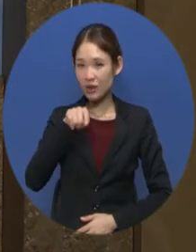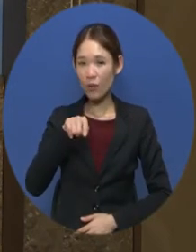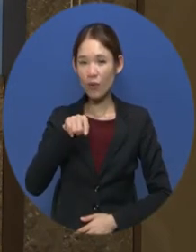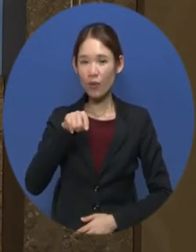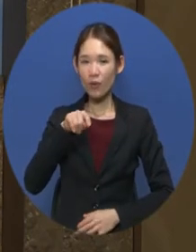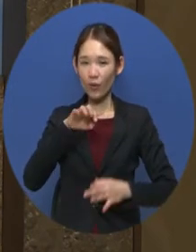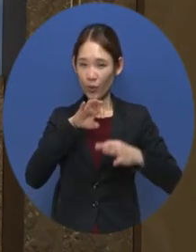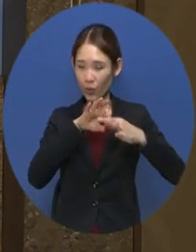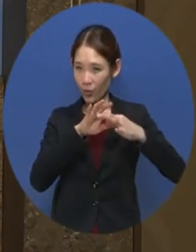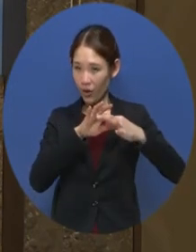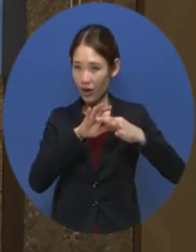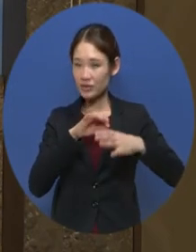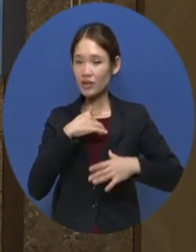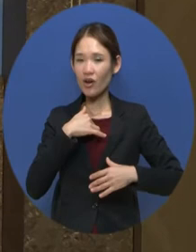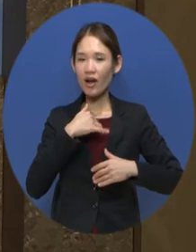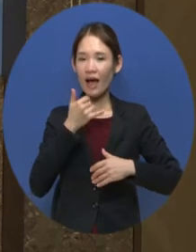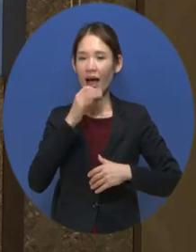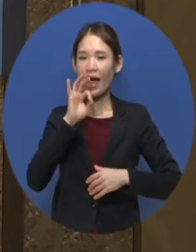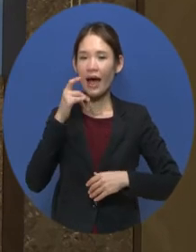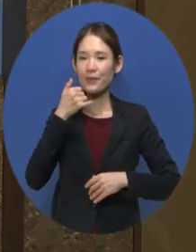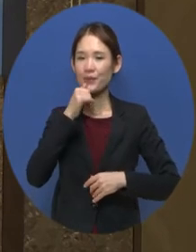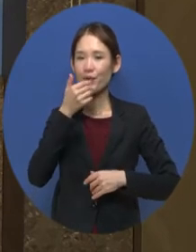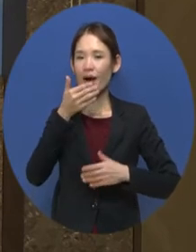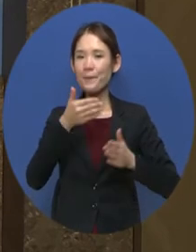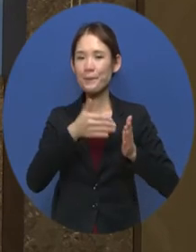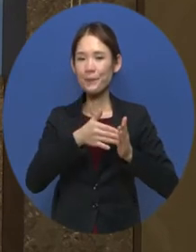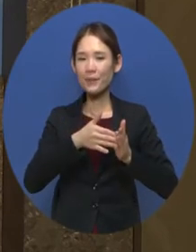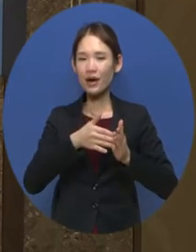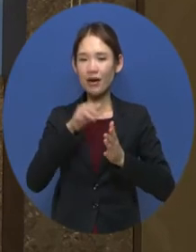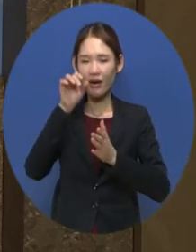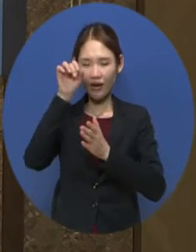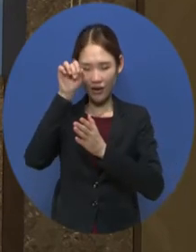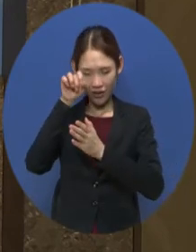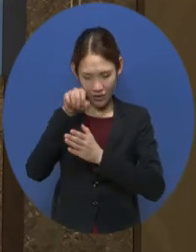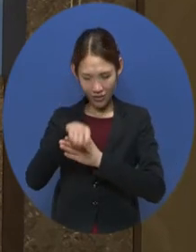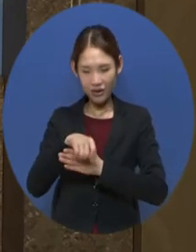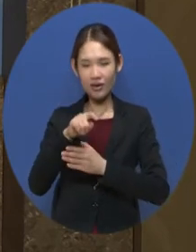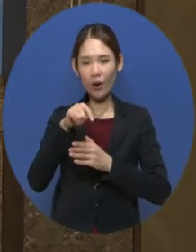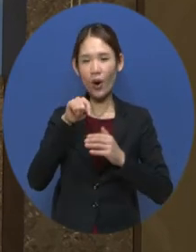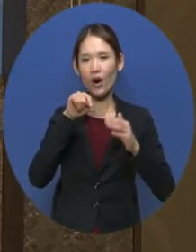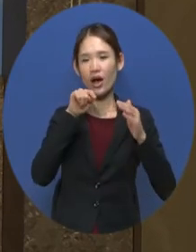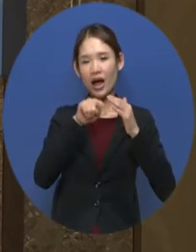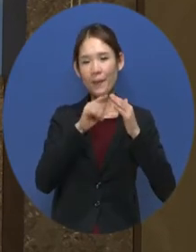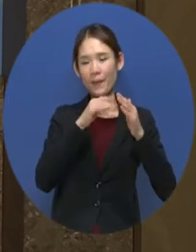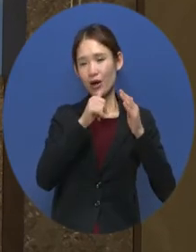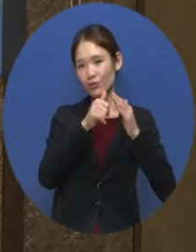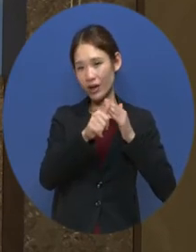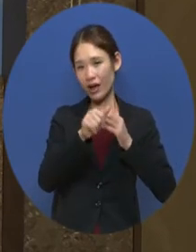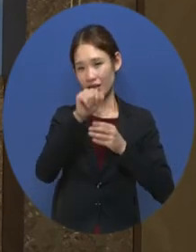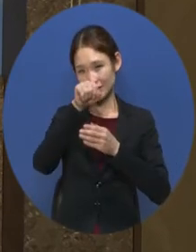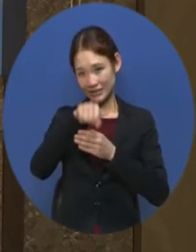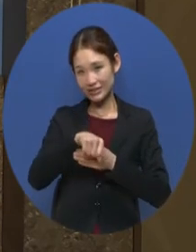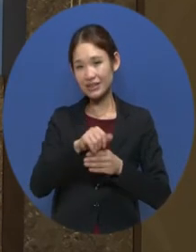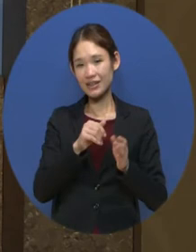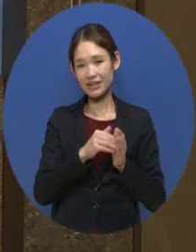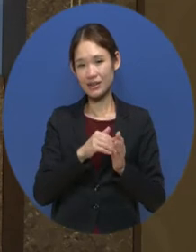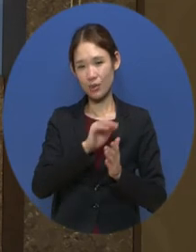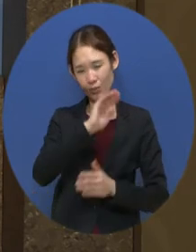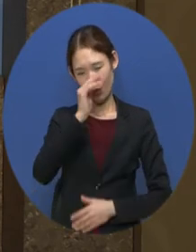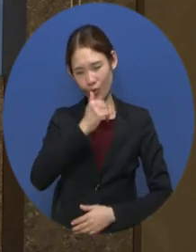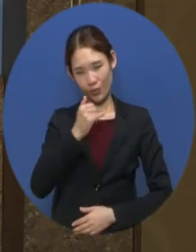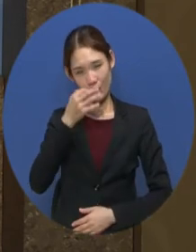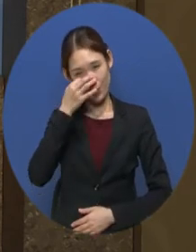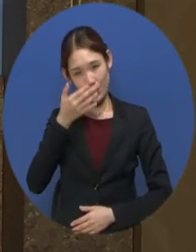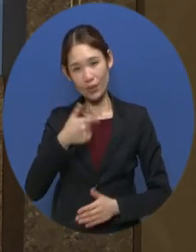거기를 통해서 저희가 이 앱을 소개를 시켜 드렸어요. 네. 그래서 흔쾌히 거기서 또 이제 방문해 주시는 분들 모든 분들이 볼 수